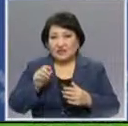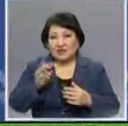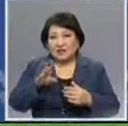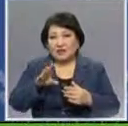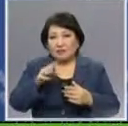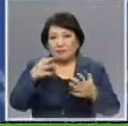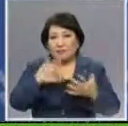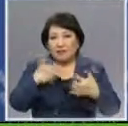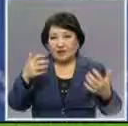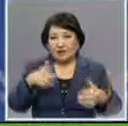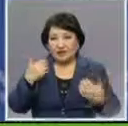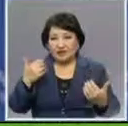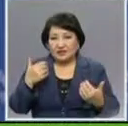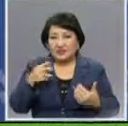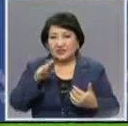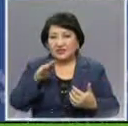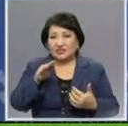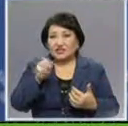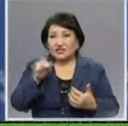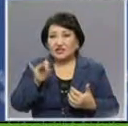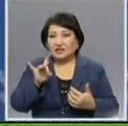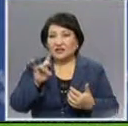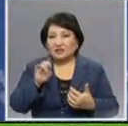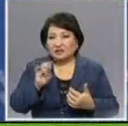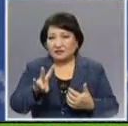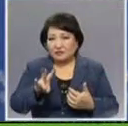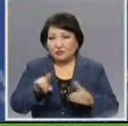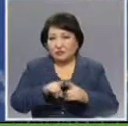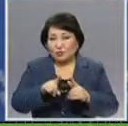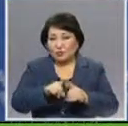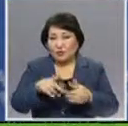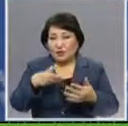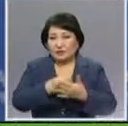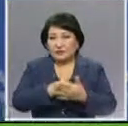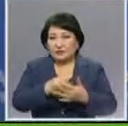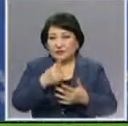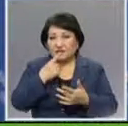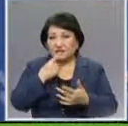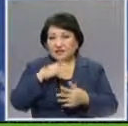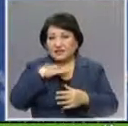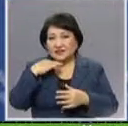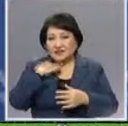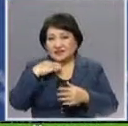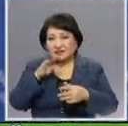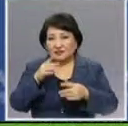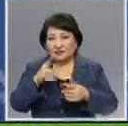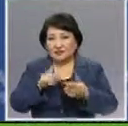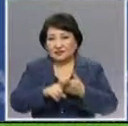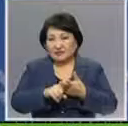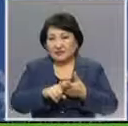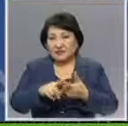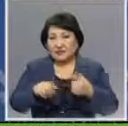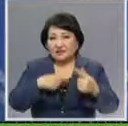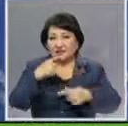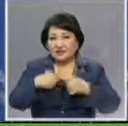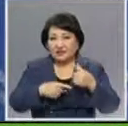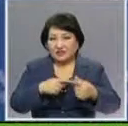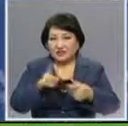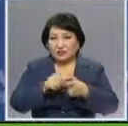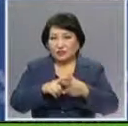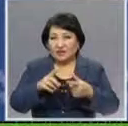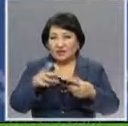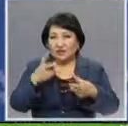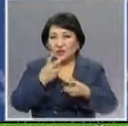түрі жайра. Бұл инфекция қан, ағзадағы сұйықтықтар, булаудан өтпеген ет, зақымданған тер арқылы таралады. Ал ауа арқылы бұл